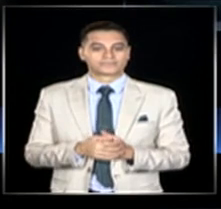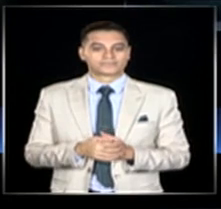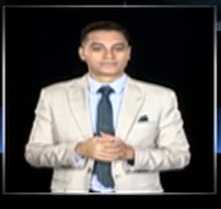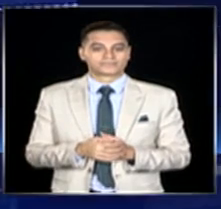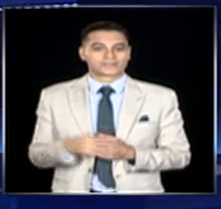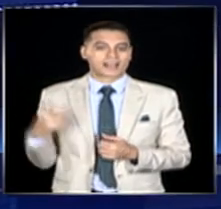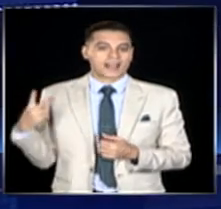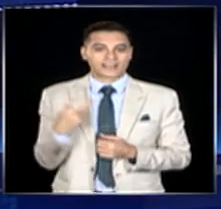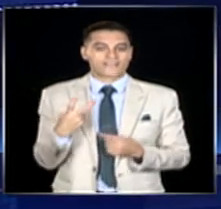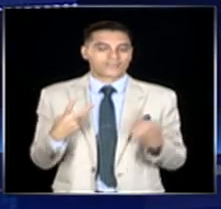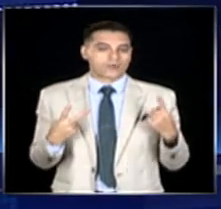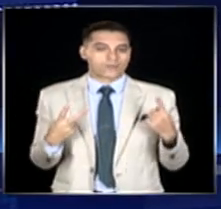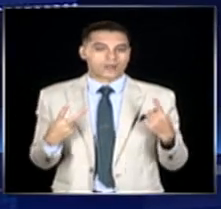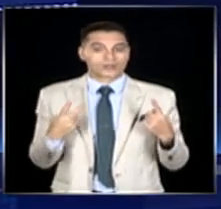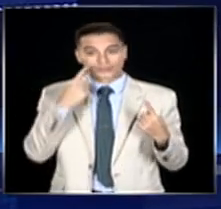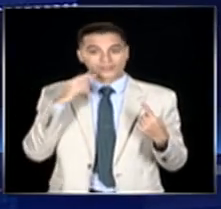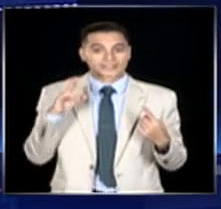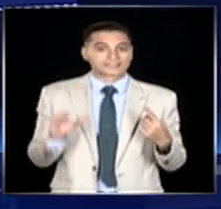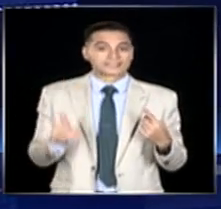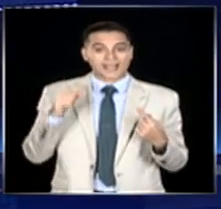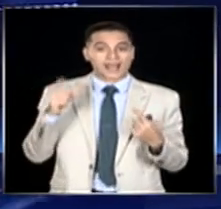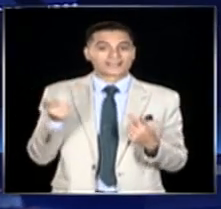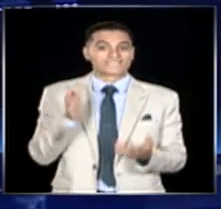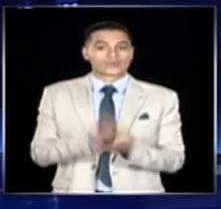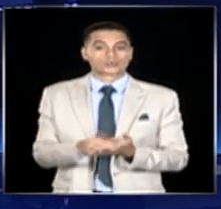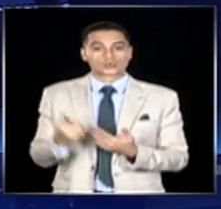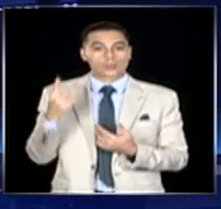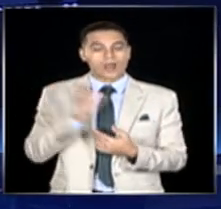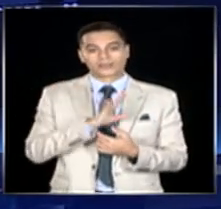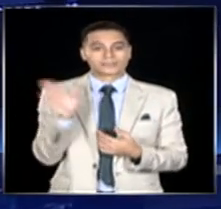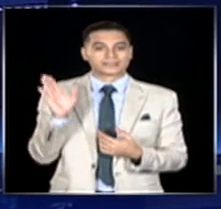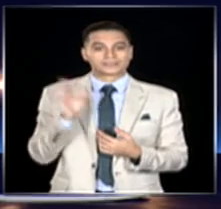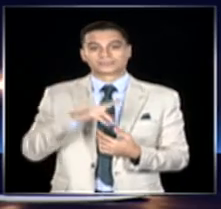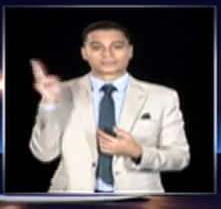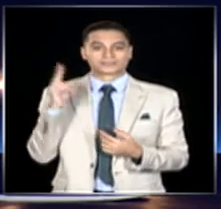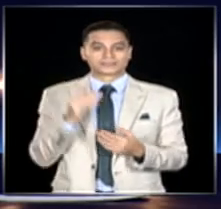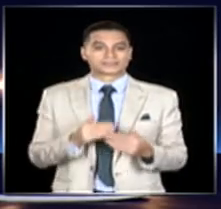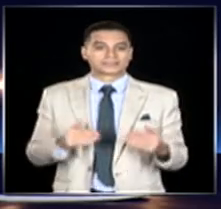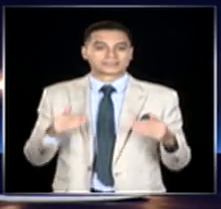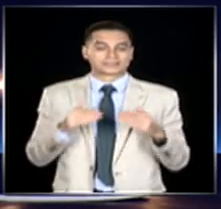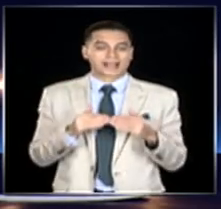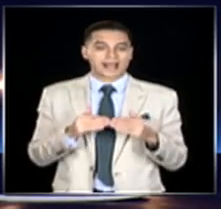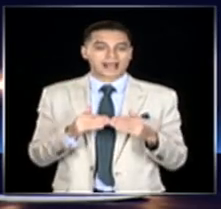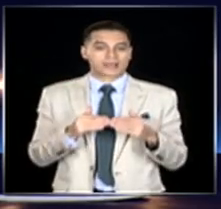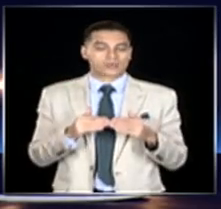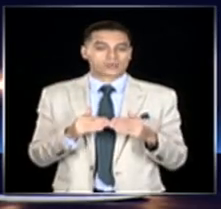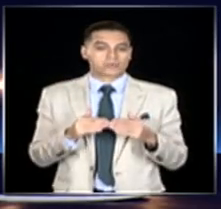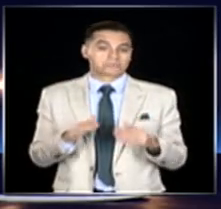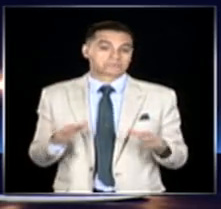هدفين مقابل هدف زياد. فرصتك الوحيدة هي التعادل